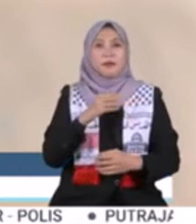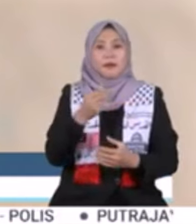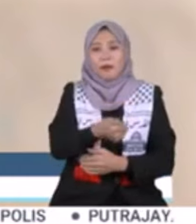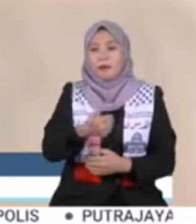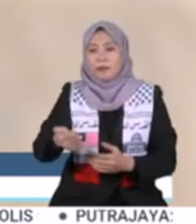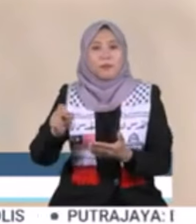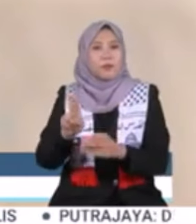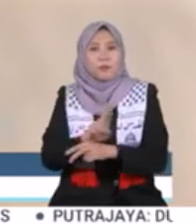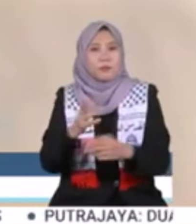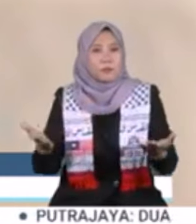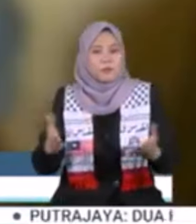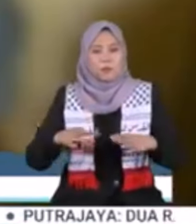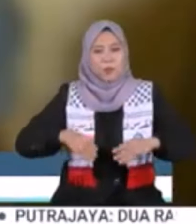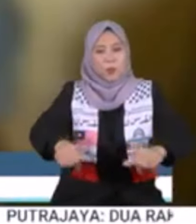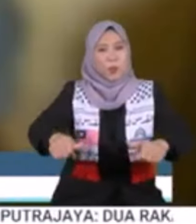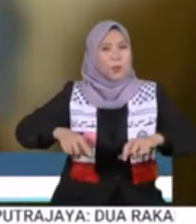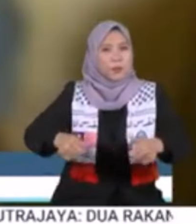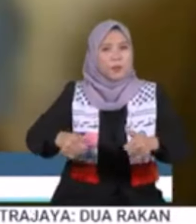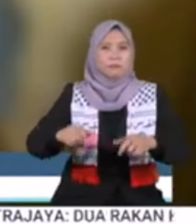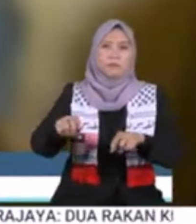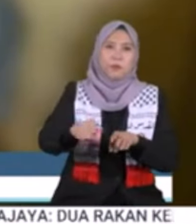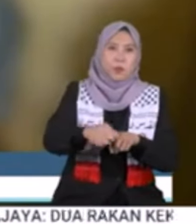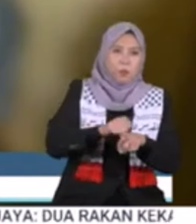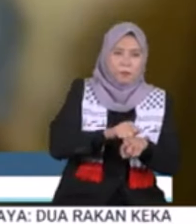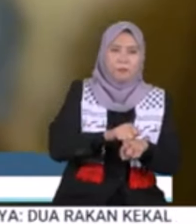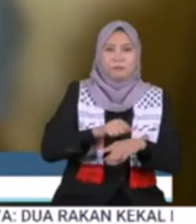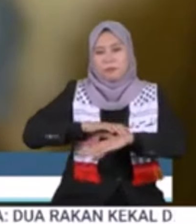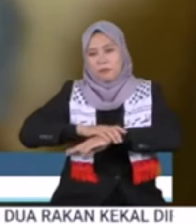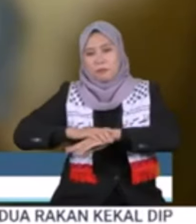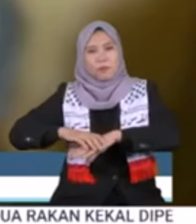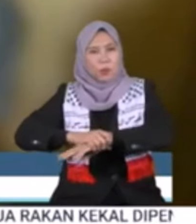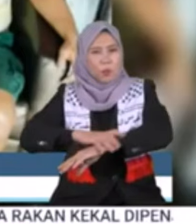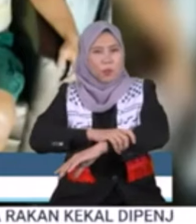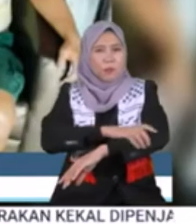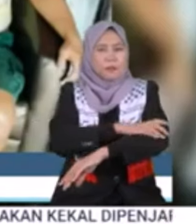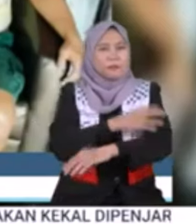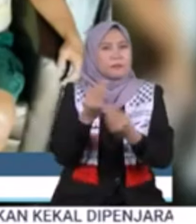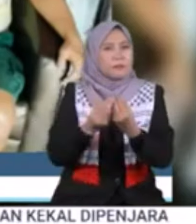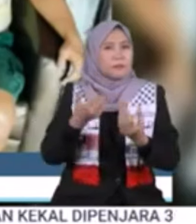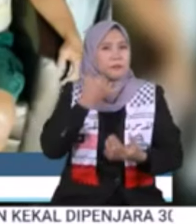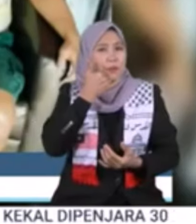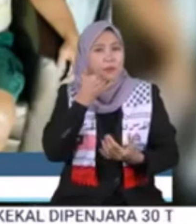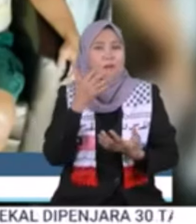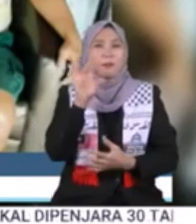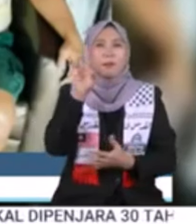dipercayai digunakan dalam aktiviti mengurut termasuk kondom, minyak urut dan telefon bimbit bernilai